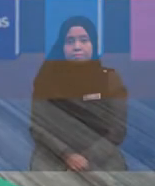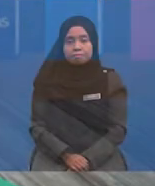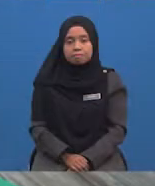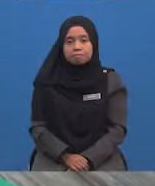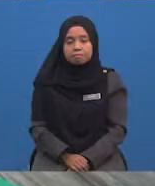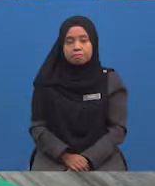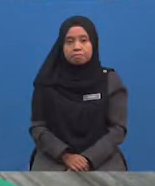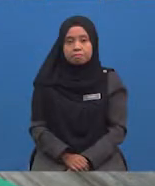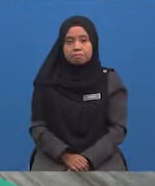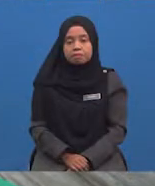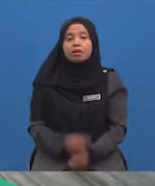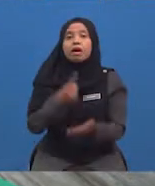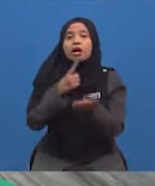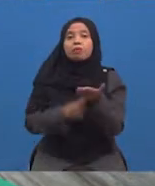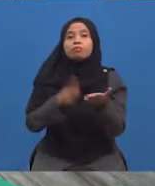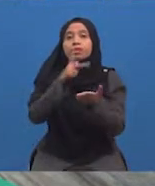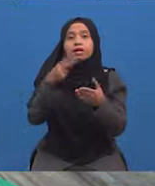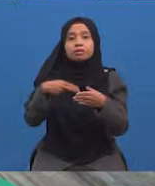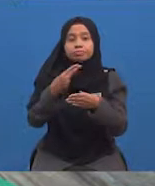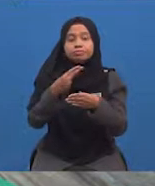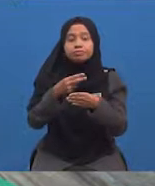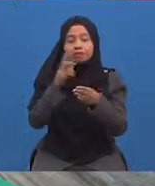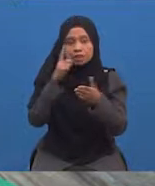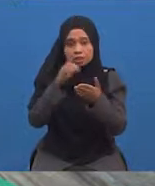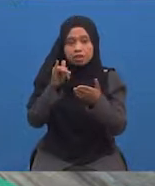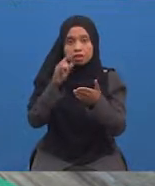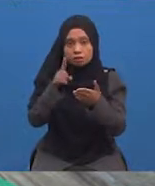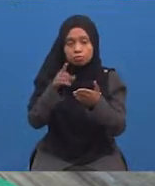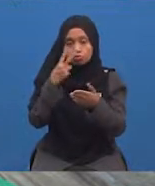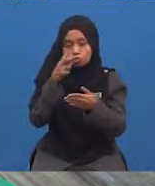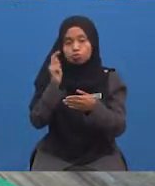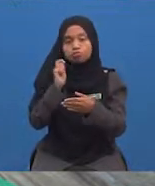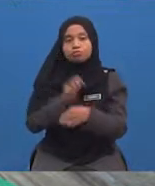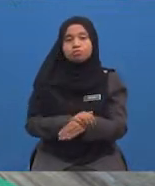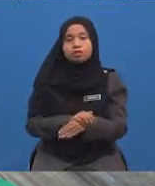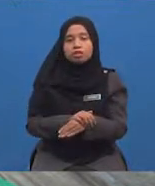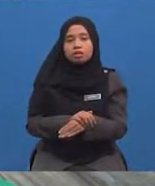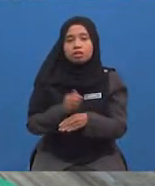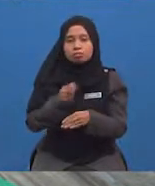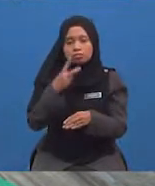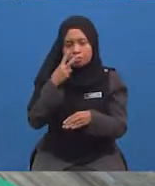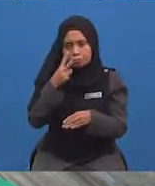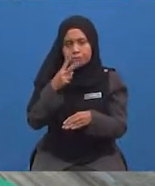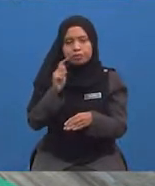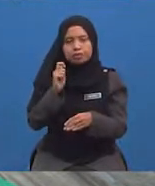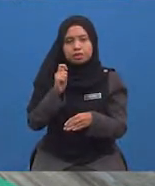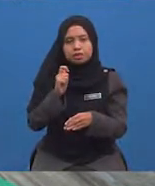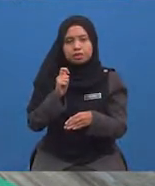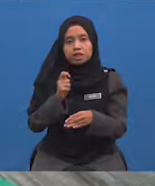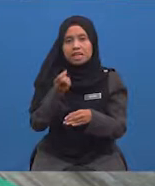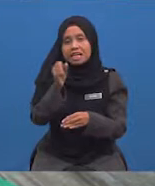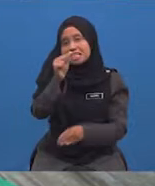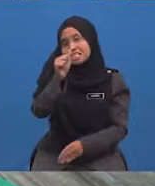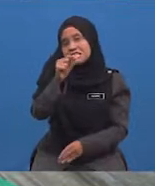Ya, murid-murid, apakah hasil pemerhatian anda? Anda pasti lihat tadi, sagu halus